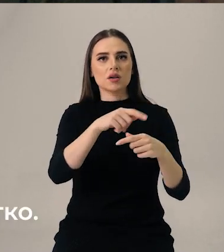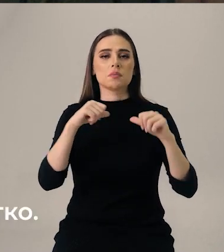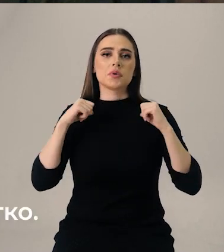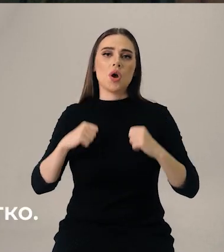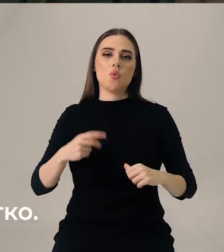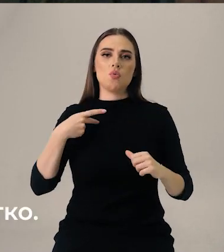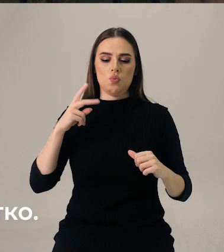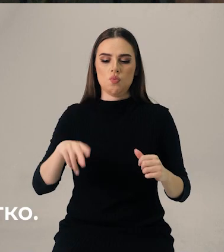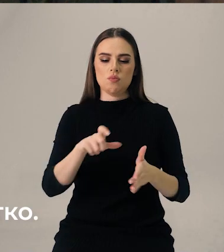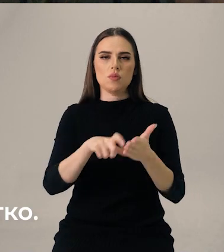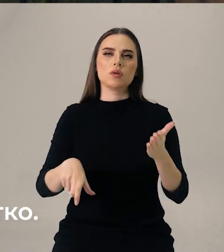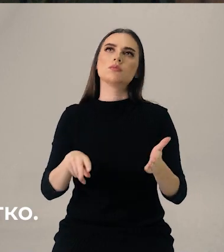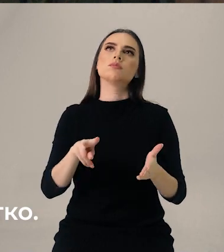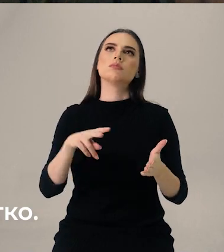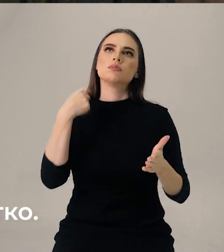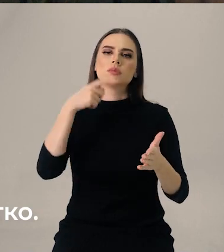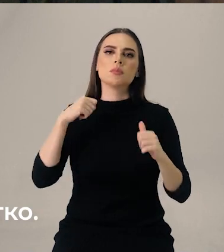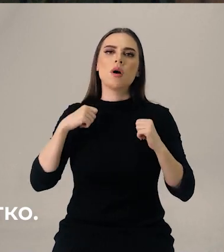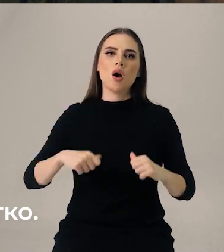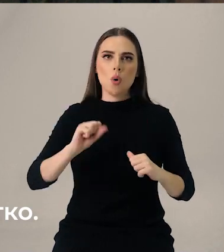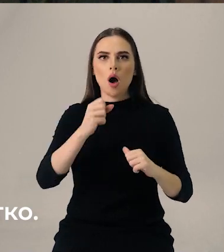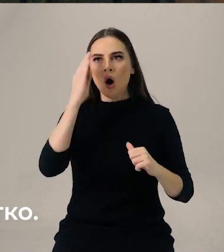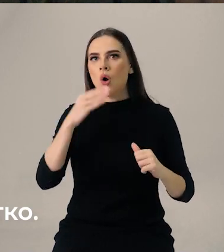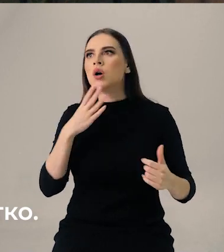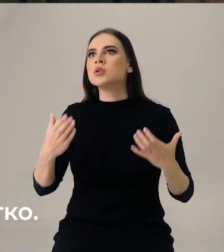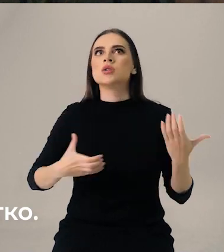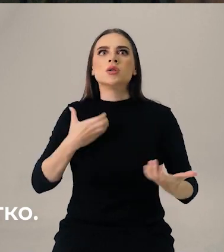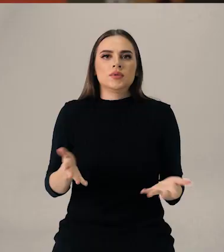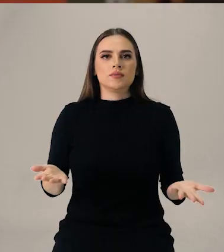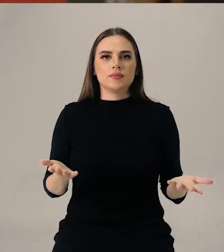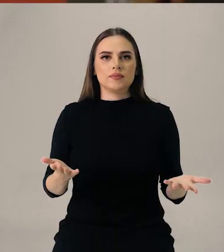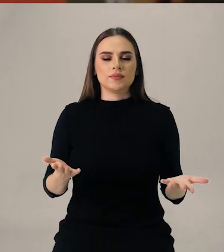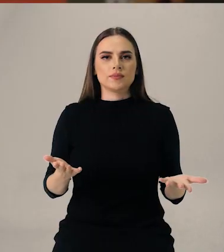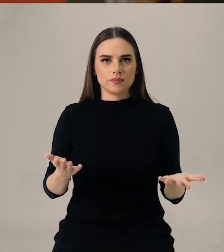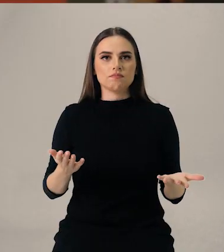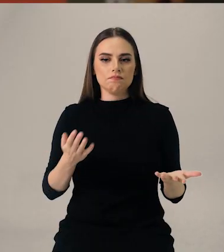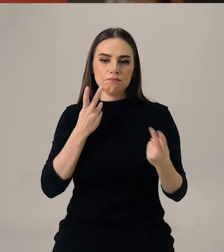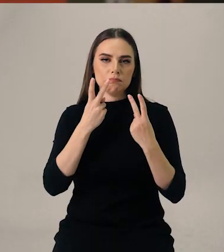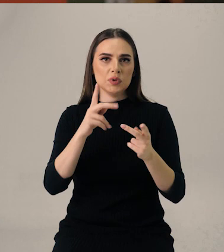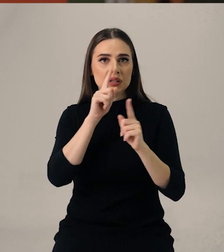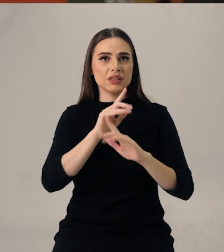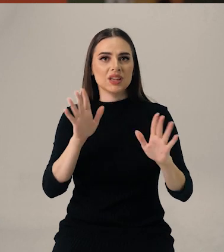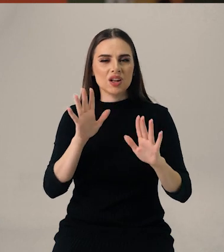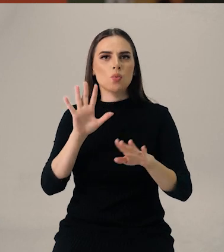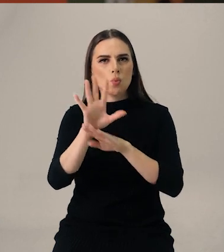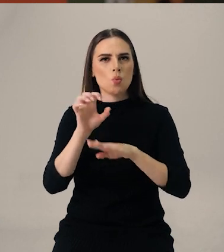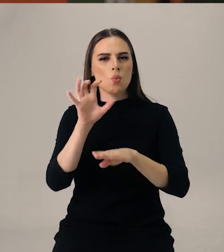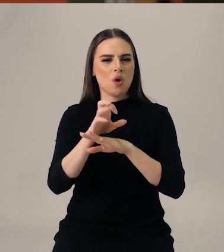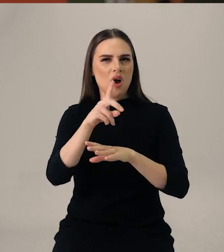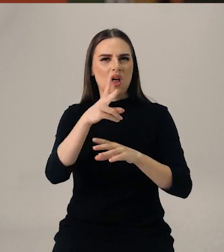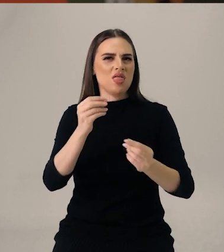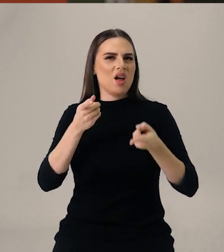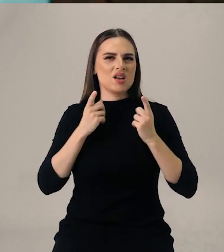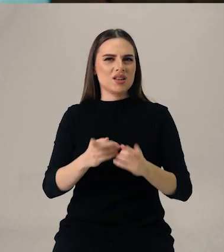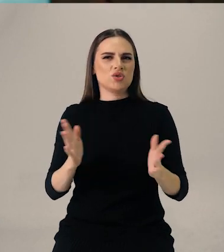принимающего смерть царевича отчаяние Грозного выглядит особенно жутко. Но, как ни странно, картину ругали за